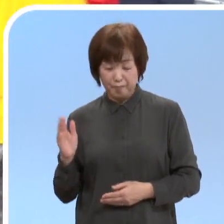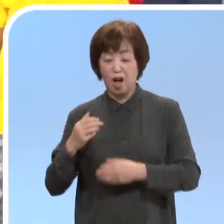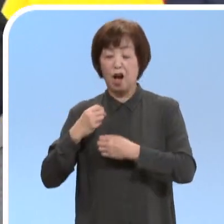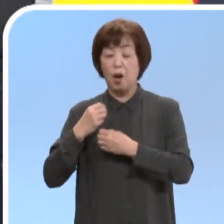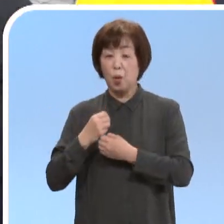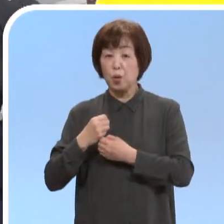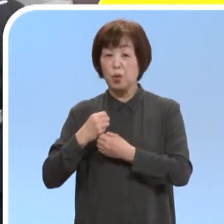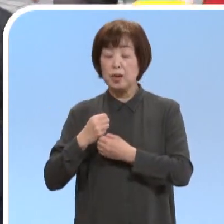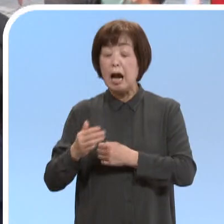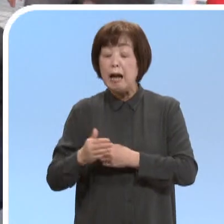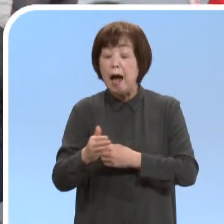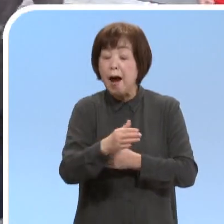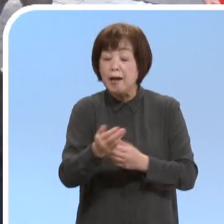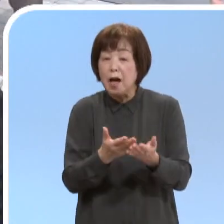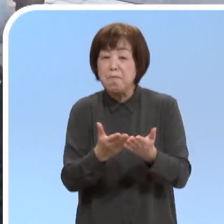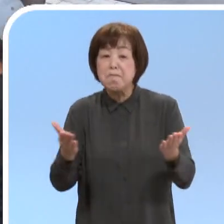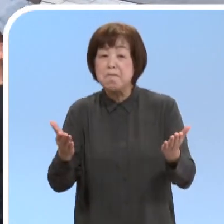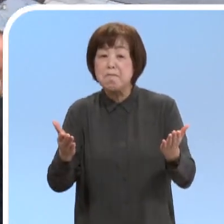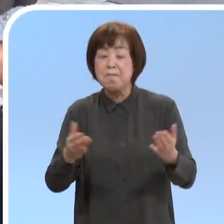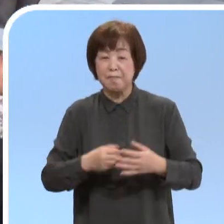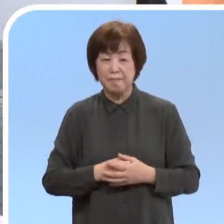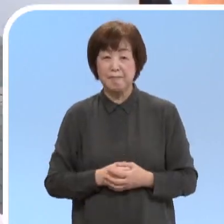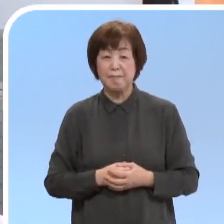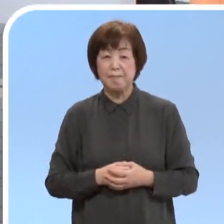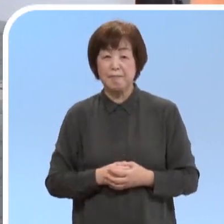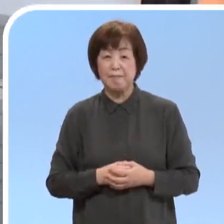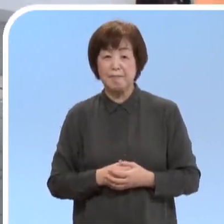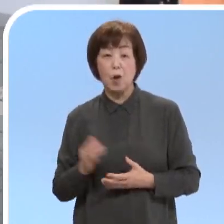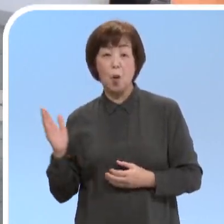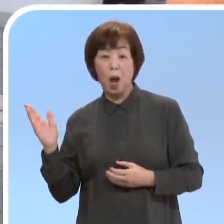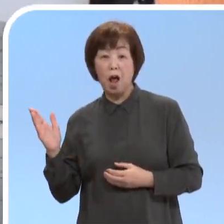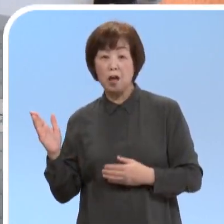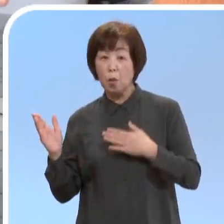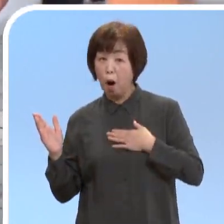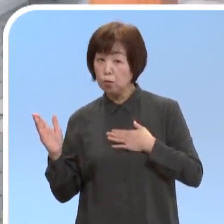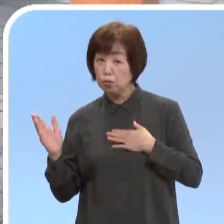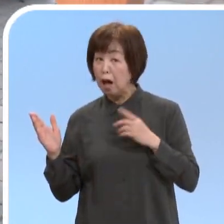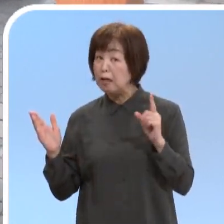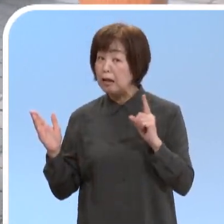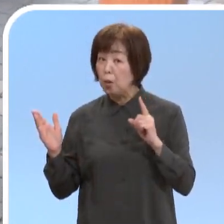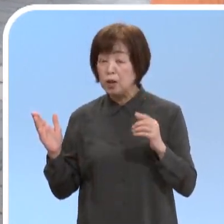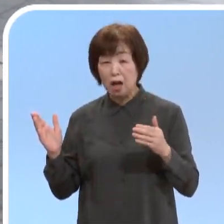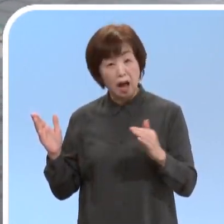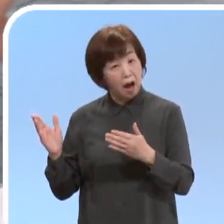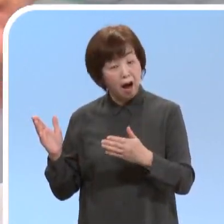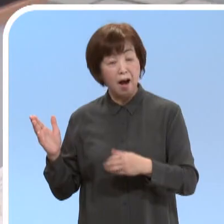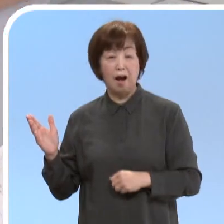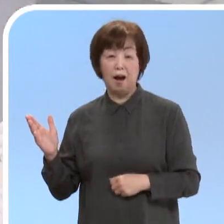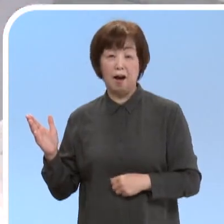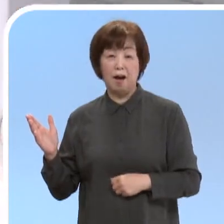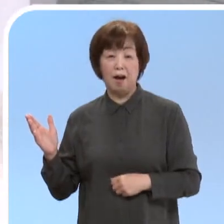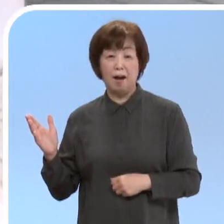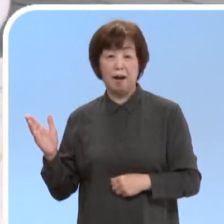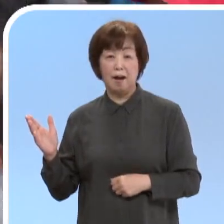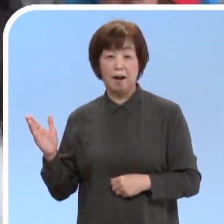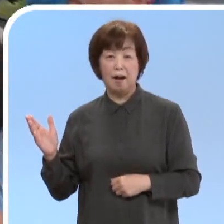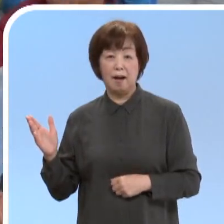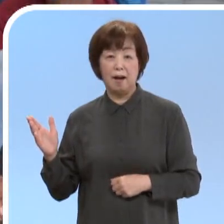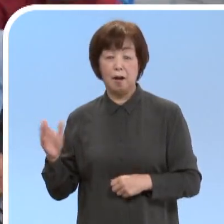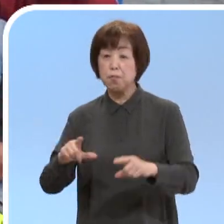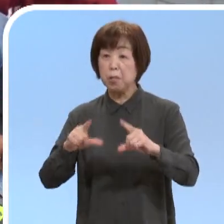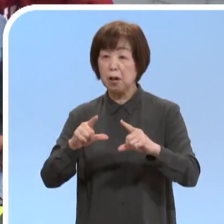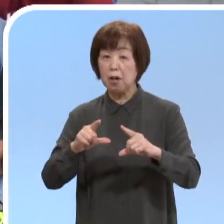これいらっしゃいよね屋さんこれ赤人手げてねこれは何の魚でしょうか